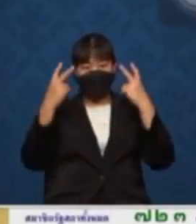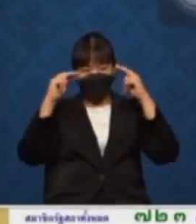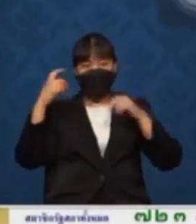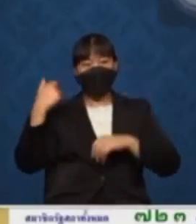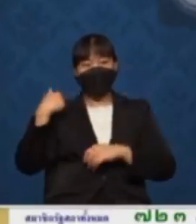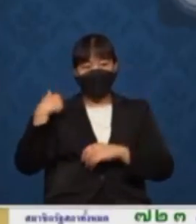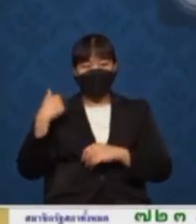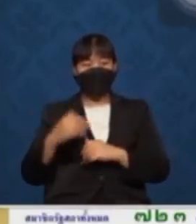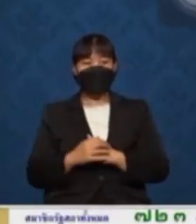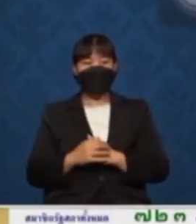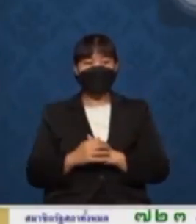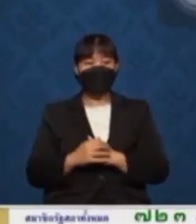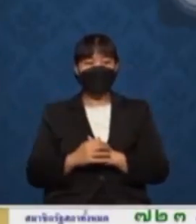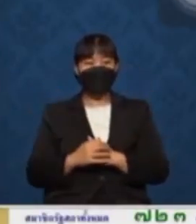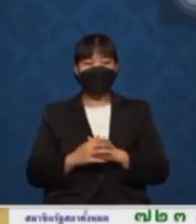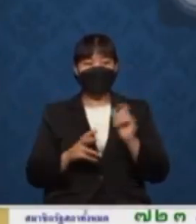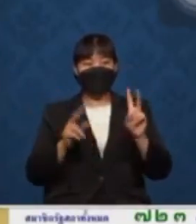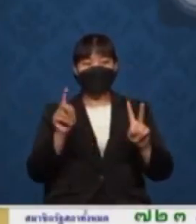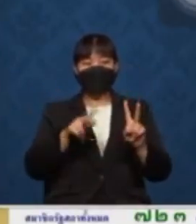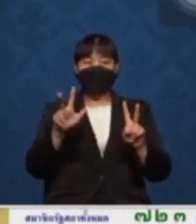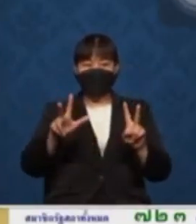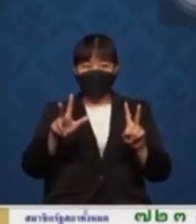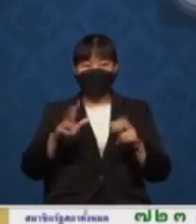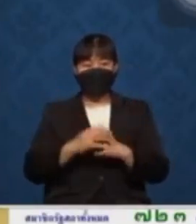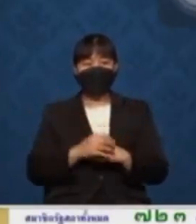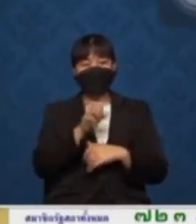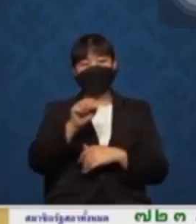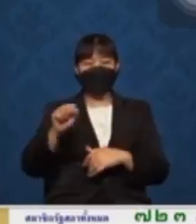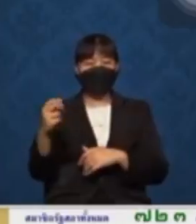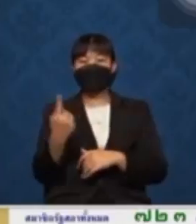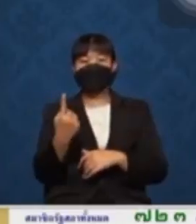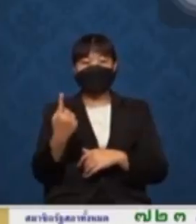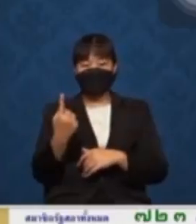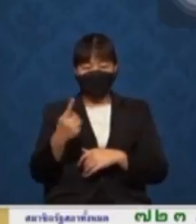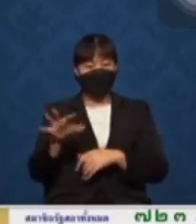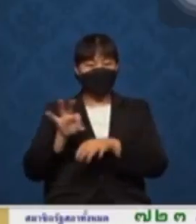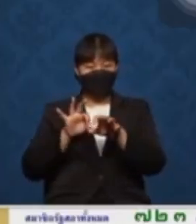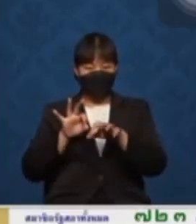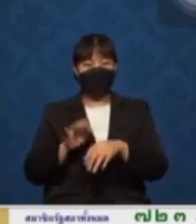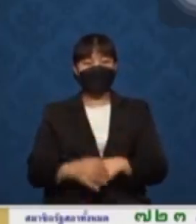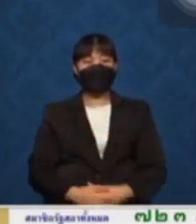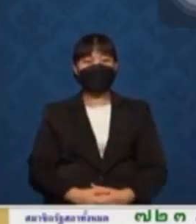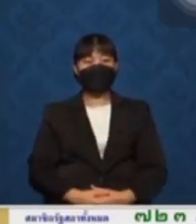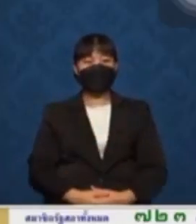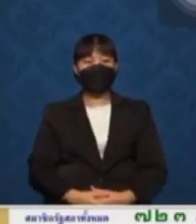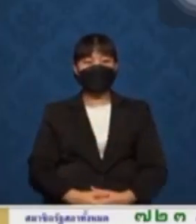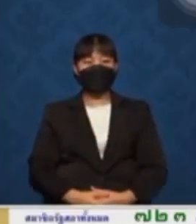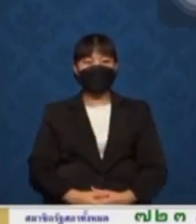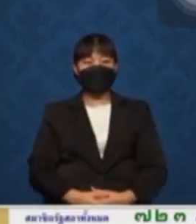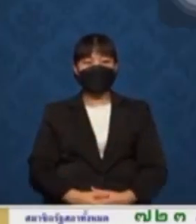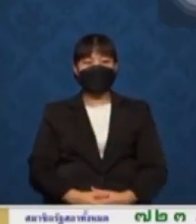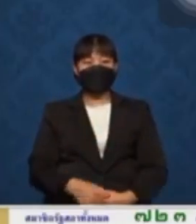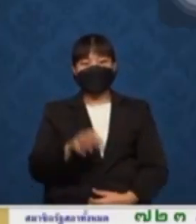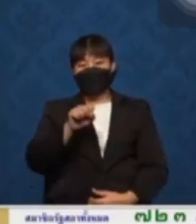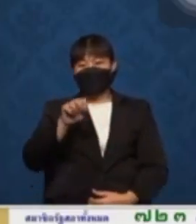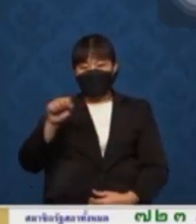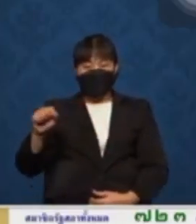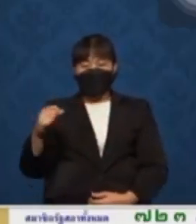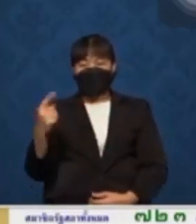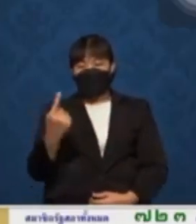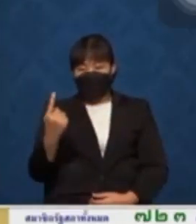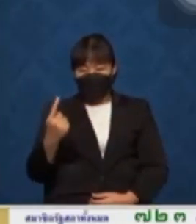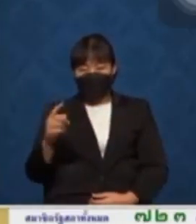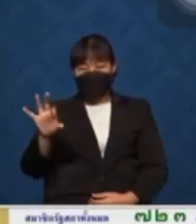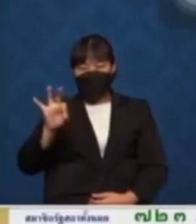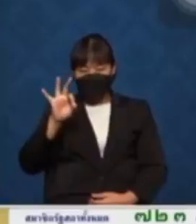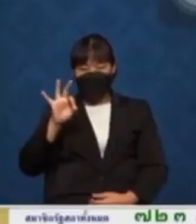หล่านี้2ใน3ของประเทศเหล่านั้นก็เลือกใช้ระบบสภาเดี่ยวสภาเดี่ยวจึงเป็นทางเลือกหลักสภาคู่ต่างหากครับที่